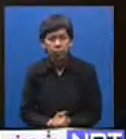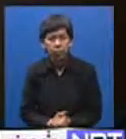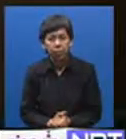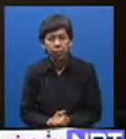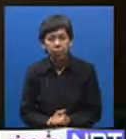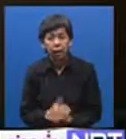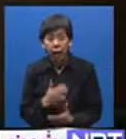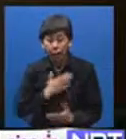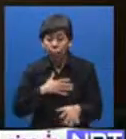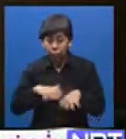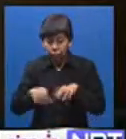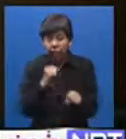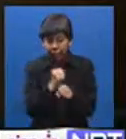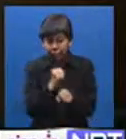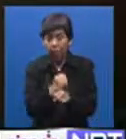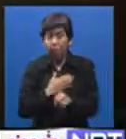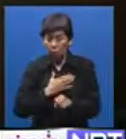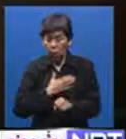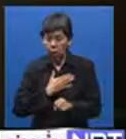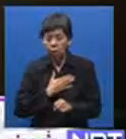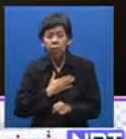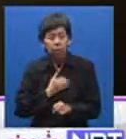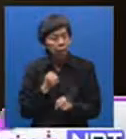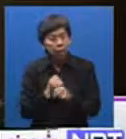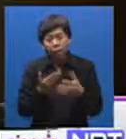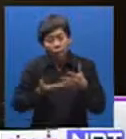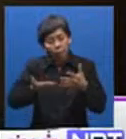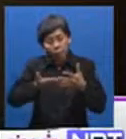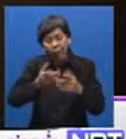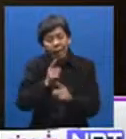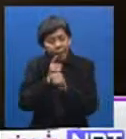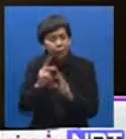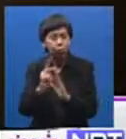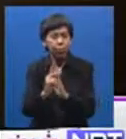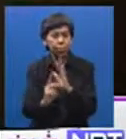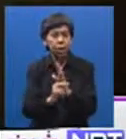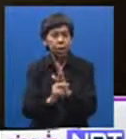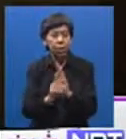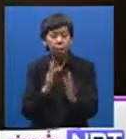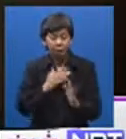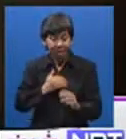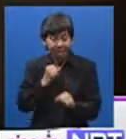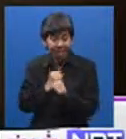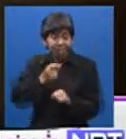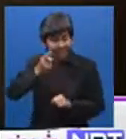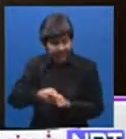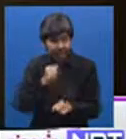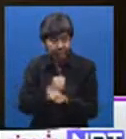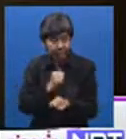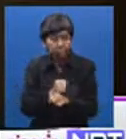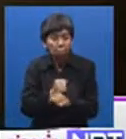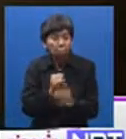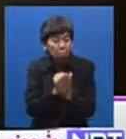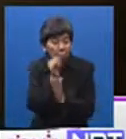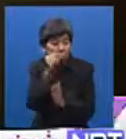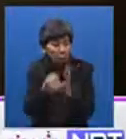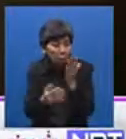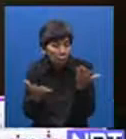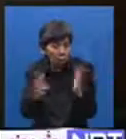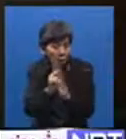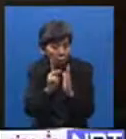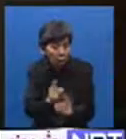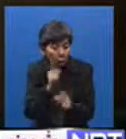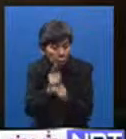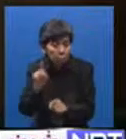่ขั้นตอนการดำเนินงานเนี่ย ก็ครบถ้วนตามที่กฎหมายกำหนดแต่พอลงไปทำจริงๆเนี่ยมันจะทำถูกต้องตามที่กฎหมายกำหน